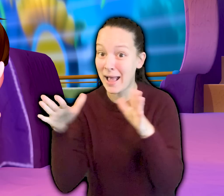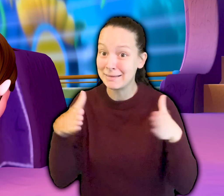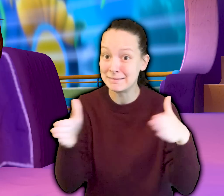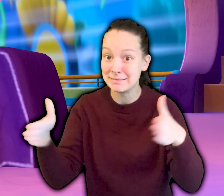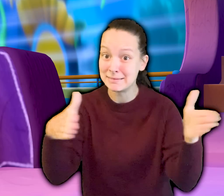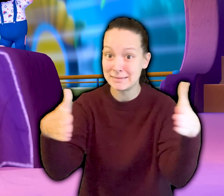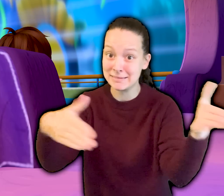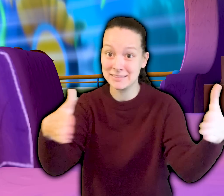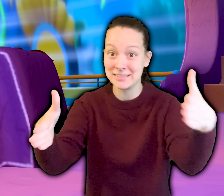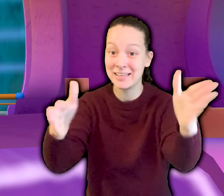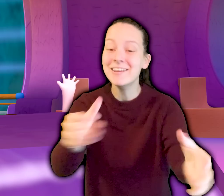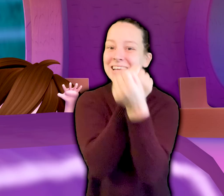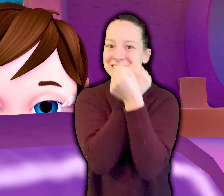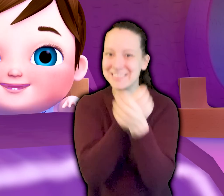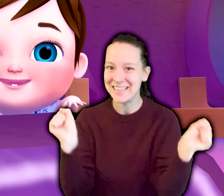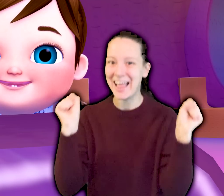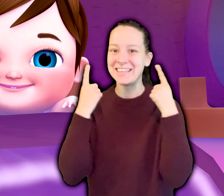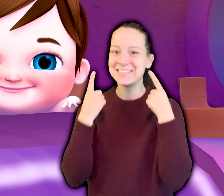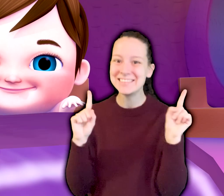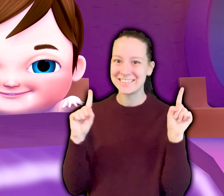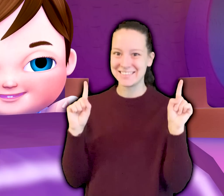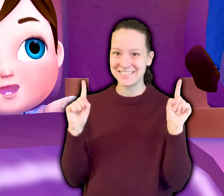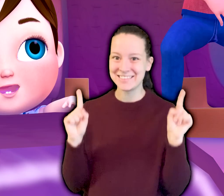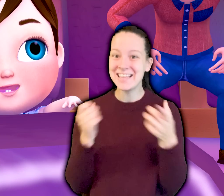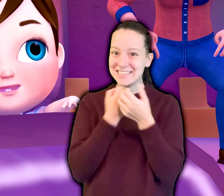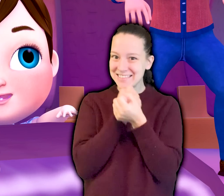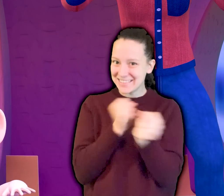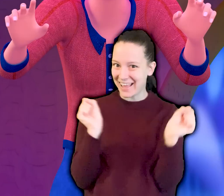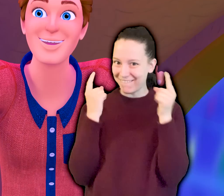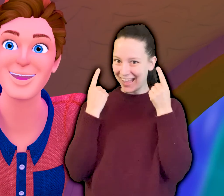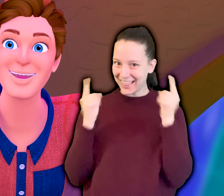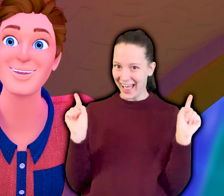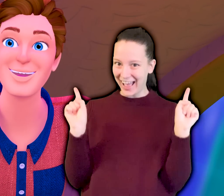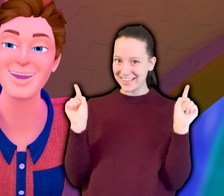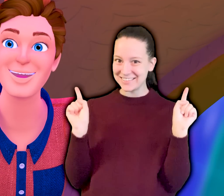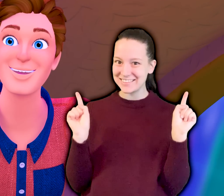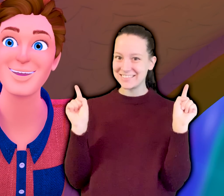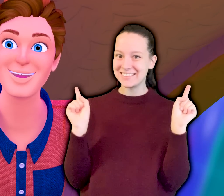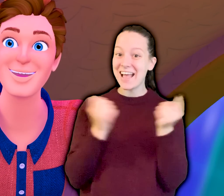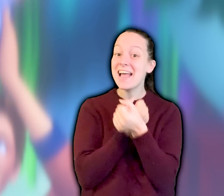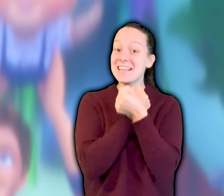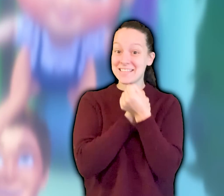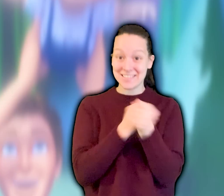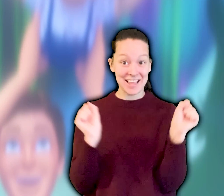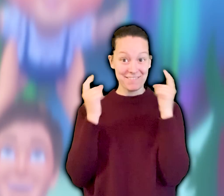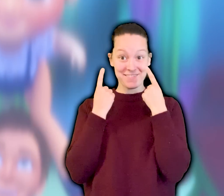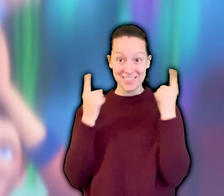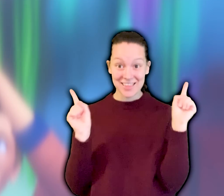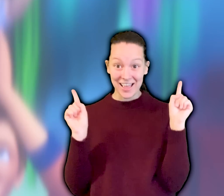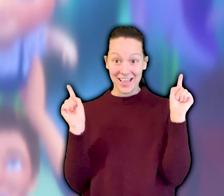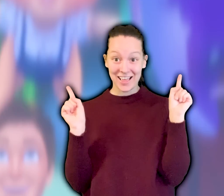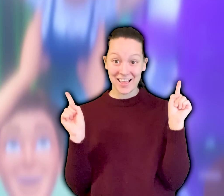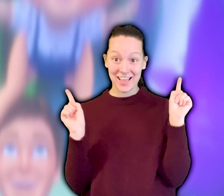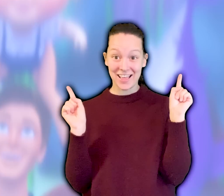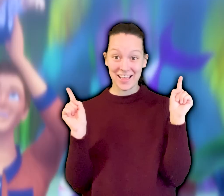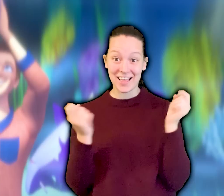ろ、もう安心かかった、今日